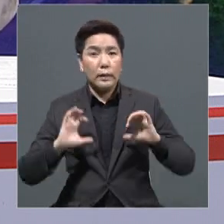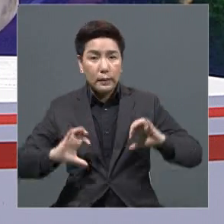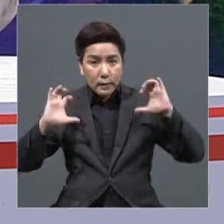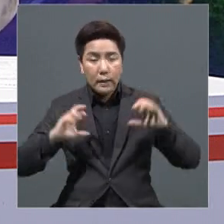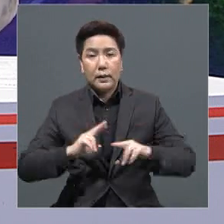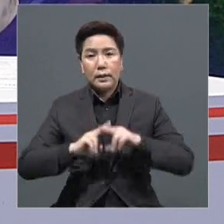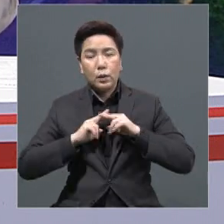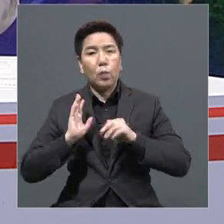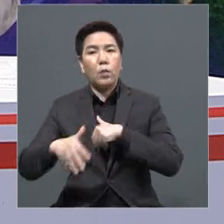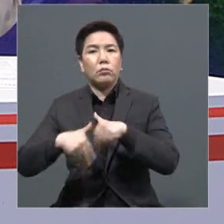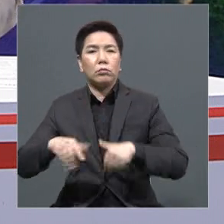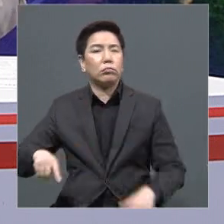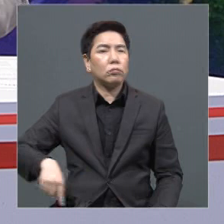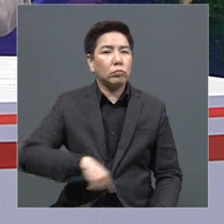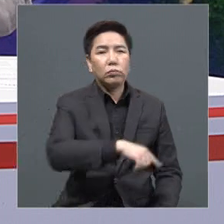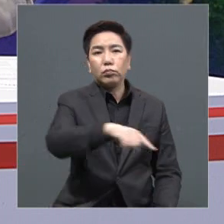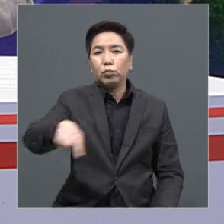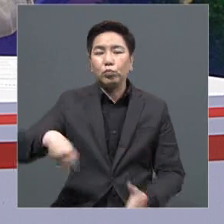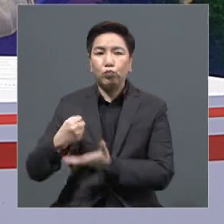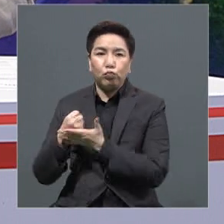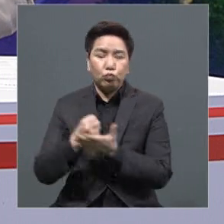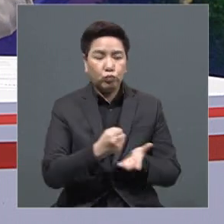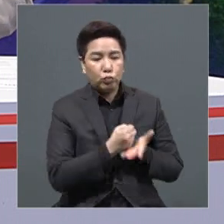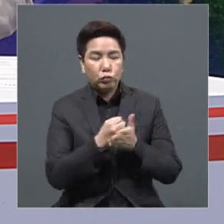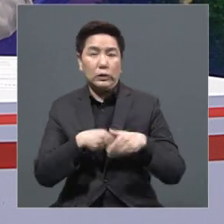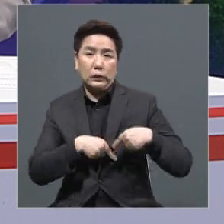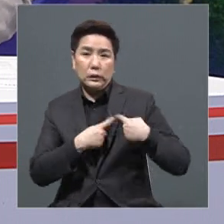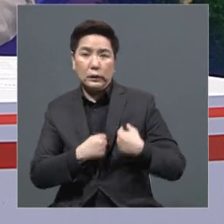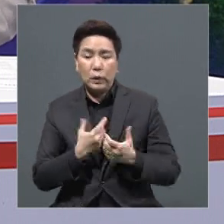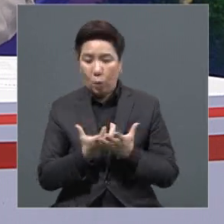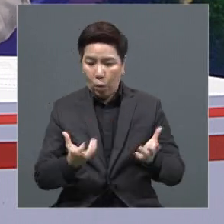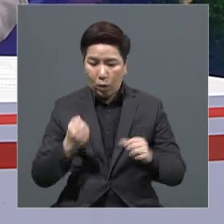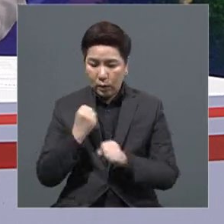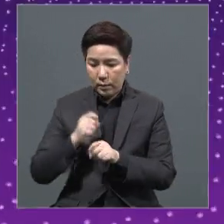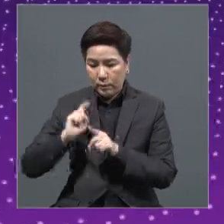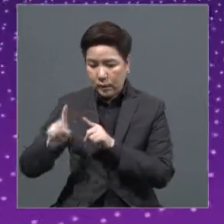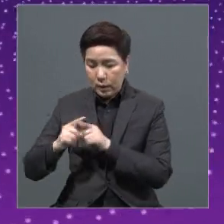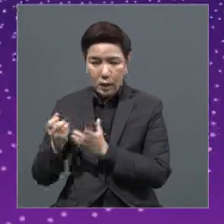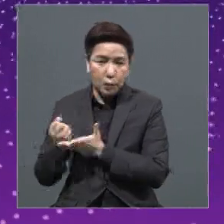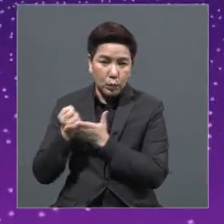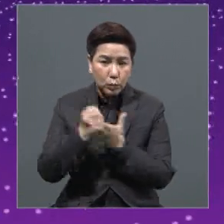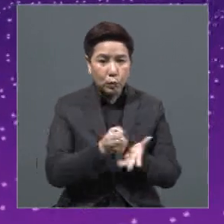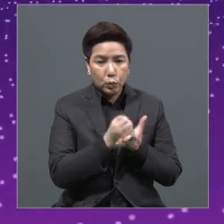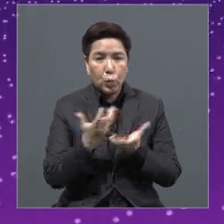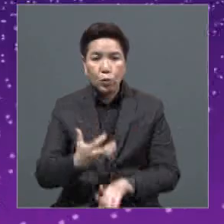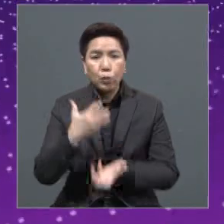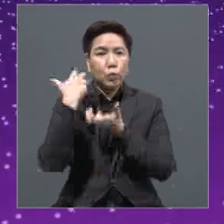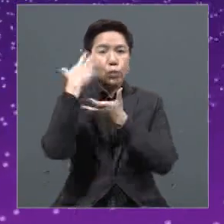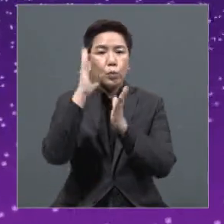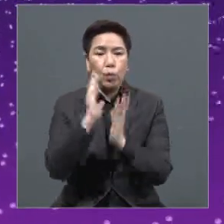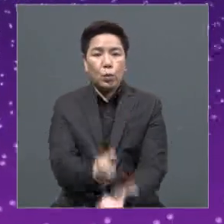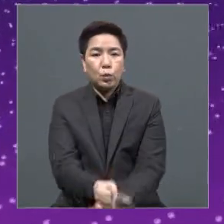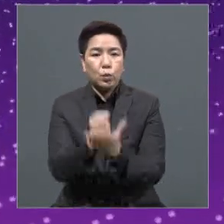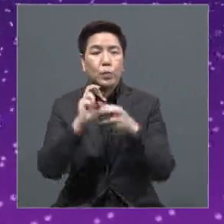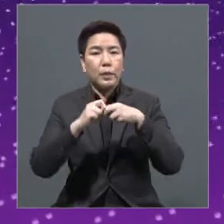เอกชนหรือแม้แต่ประชาชนทั่วไปเนี่ยนะครับต่างมีน้ำใจระดมทั้งกำลังและก็สิ่งของต่างๆส่งไปช่วยเหลือผู้ประสบ